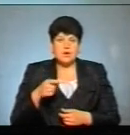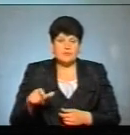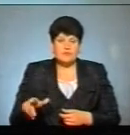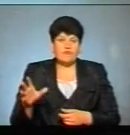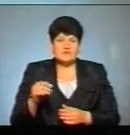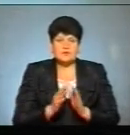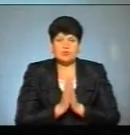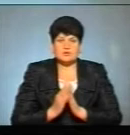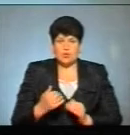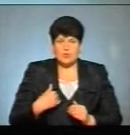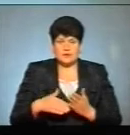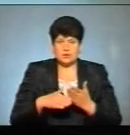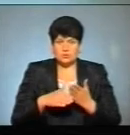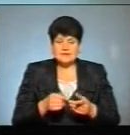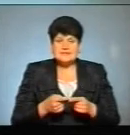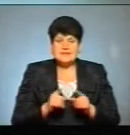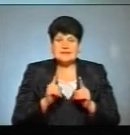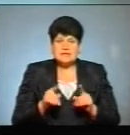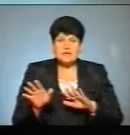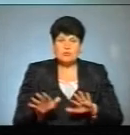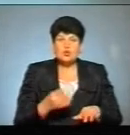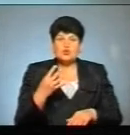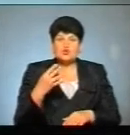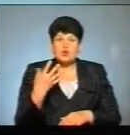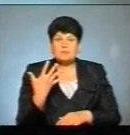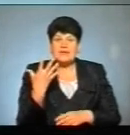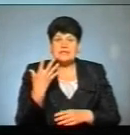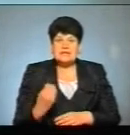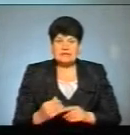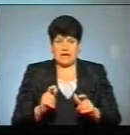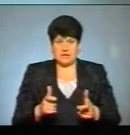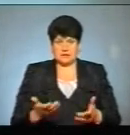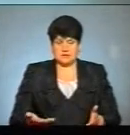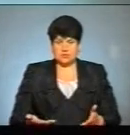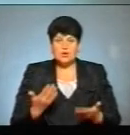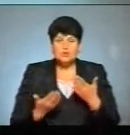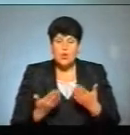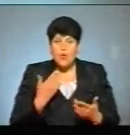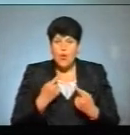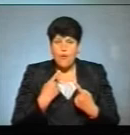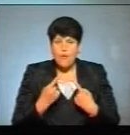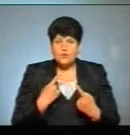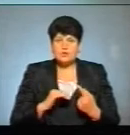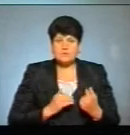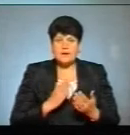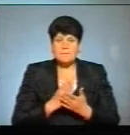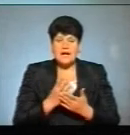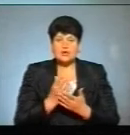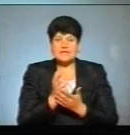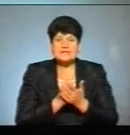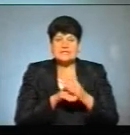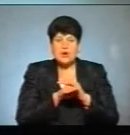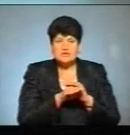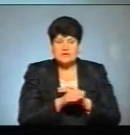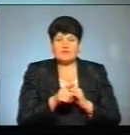Усі просили мене допомоги. Це тільки пройшло 45 днів карантину. Якщо ми говоримо, що підприємці мають заощадження, то вони вклали